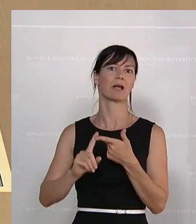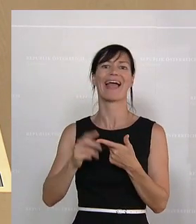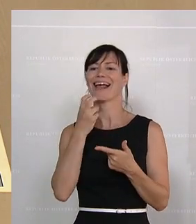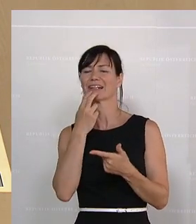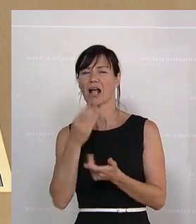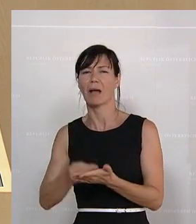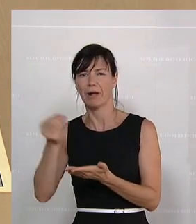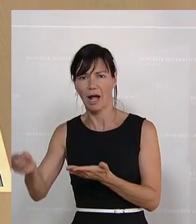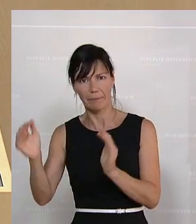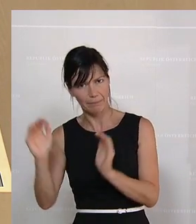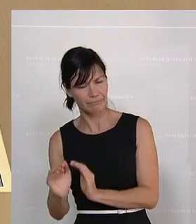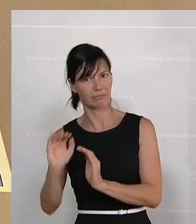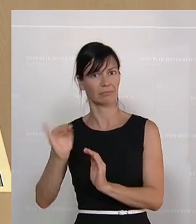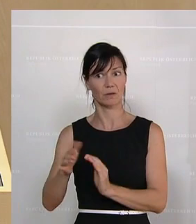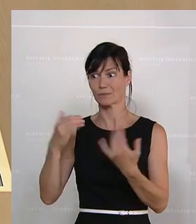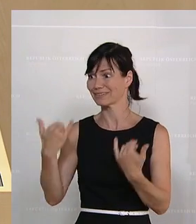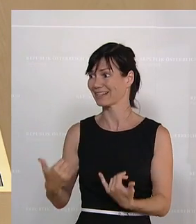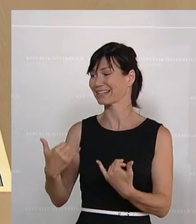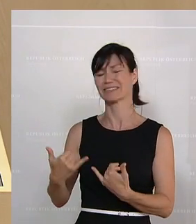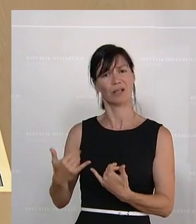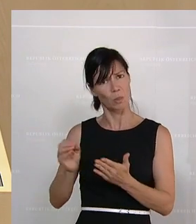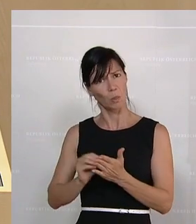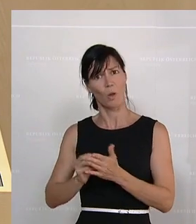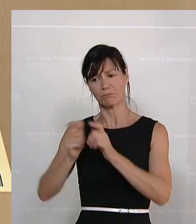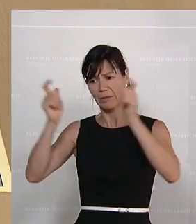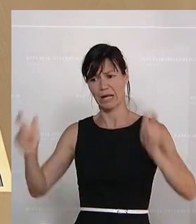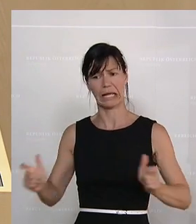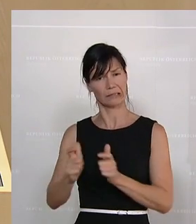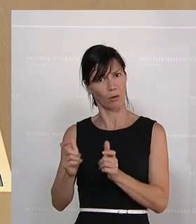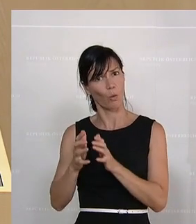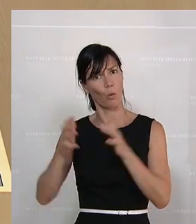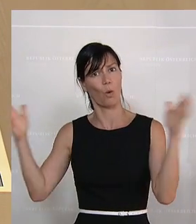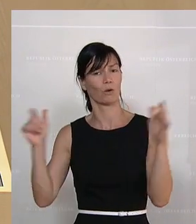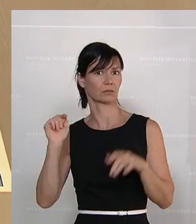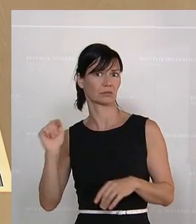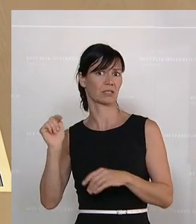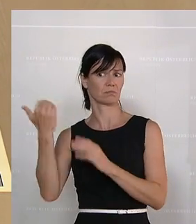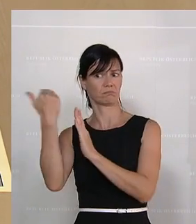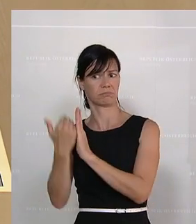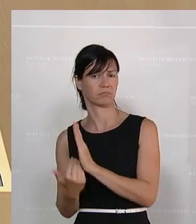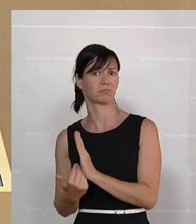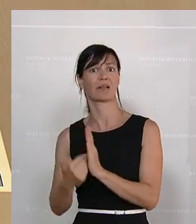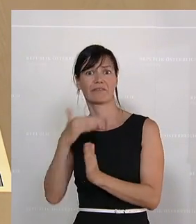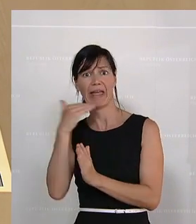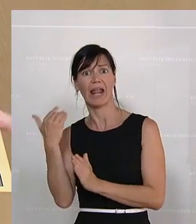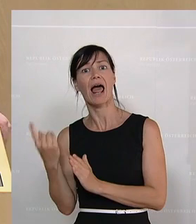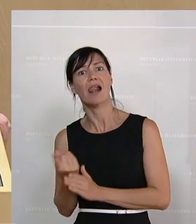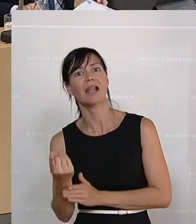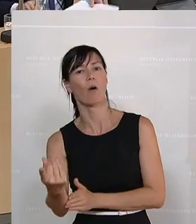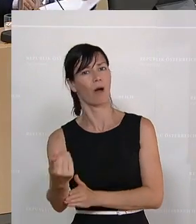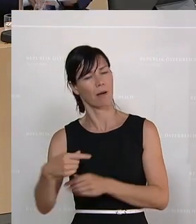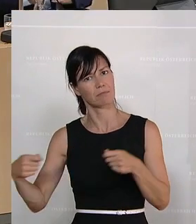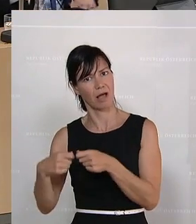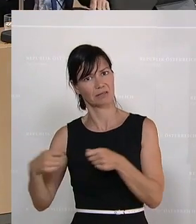und jetzt haben wir ein weiteres riesiges paket des insbesondere auch langfristige nachhaltige maßnahmen beinhaltet auch